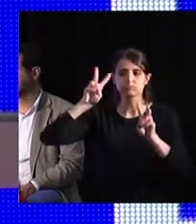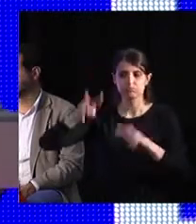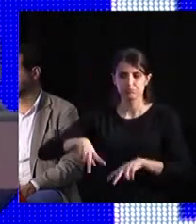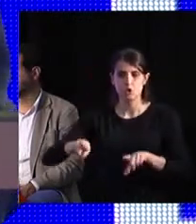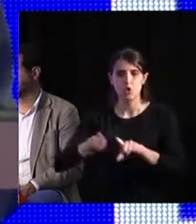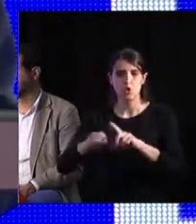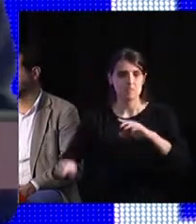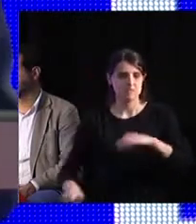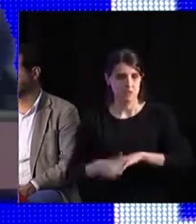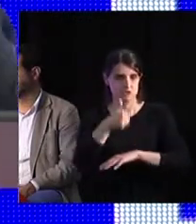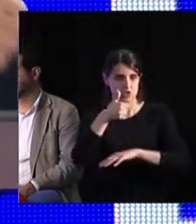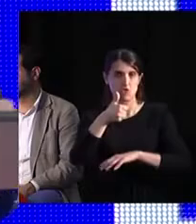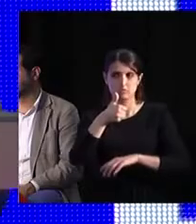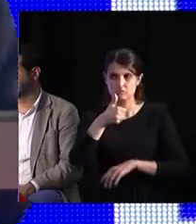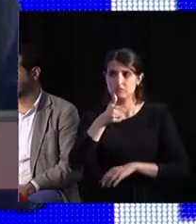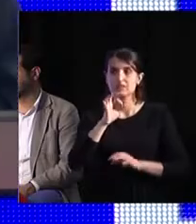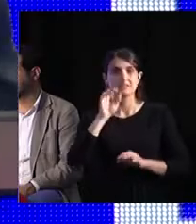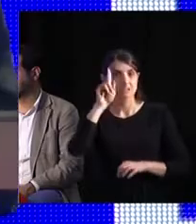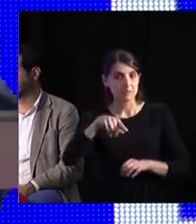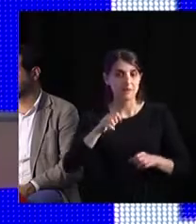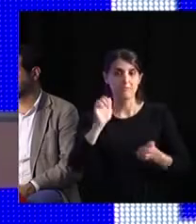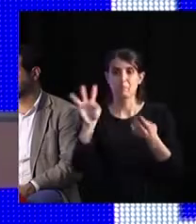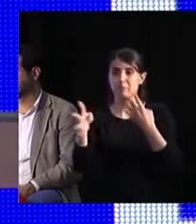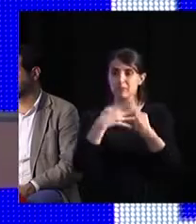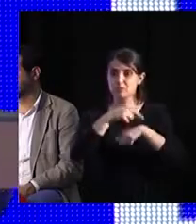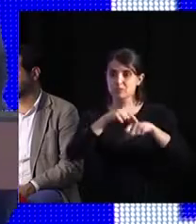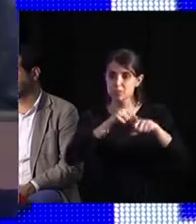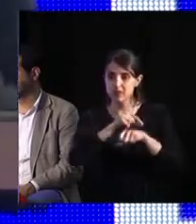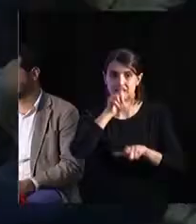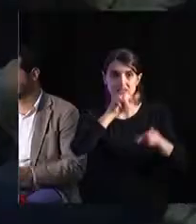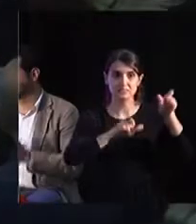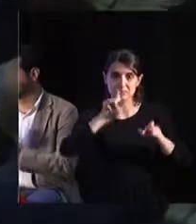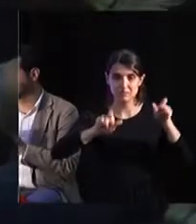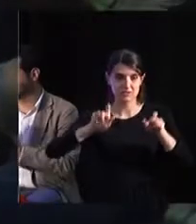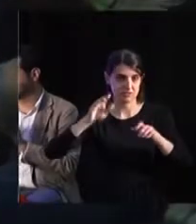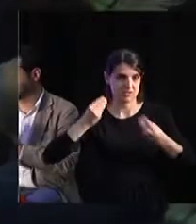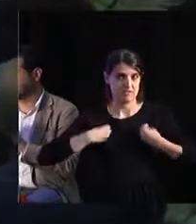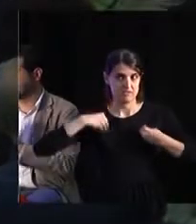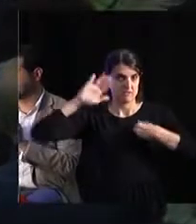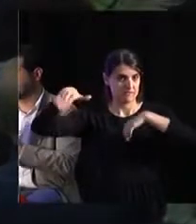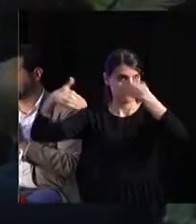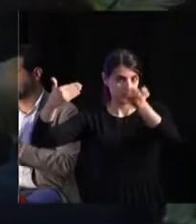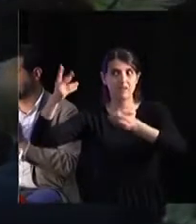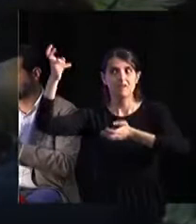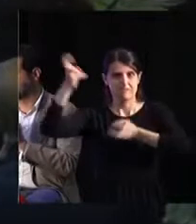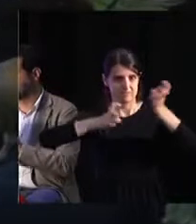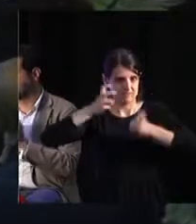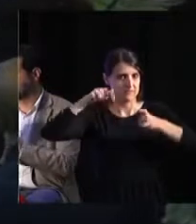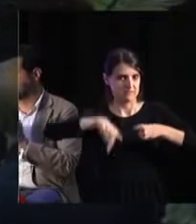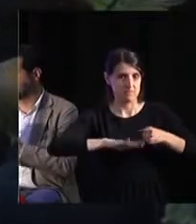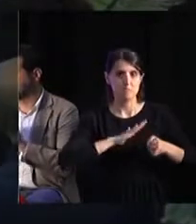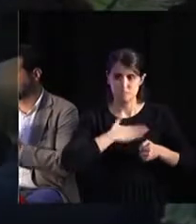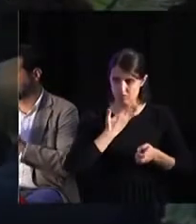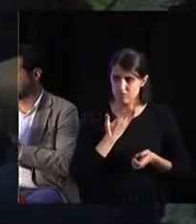volem que els presos polítics puguin tornar a casa i els seus exiliats també. Nosaltres volem exercir el dret a decidir, però no ho podrem